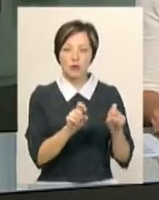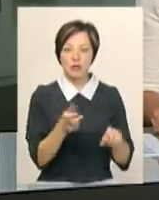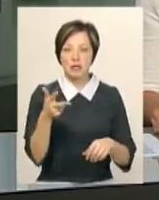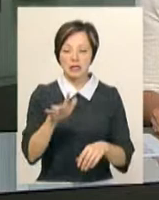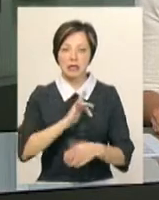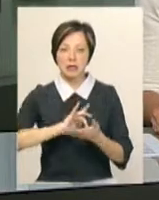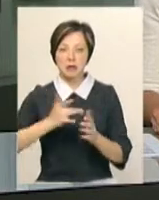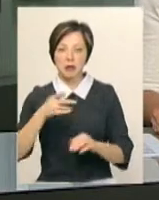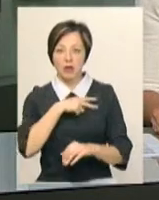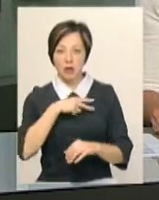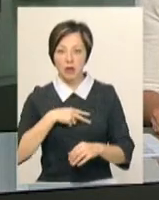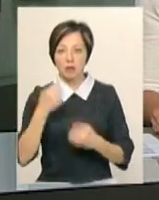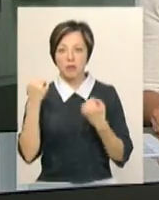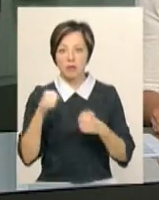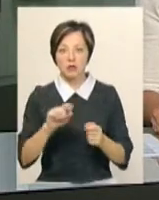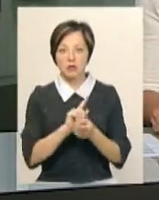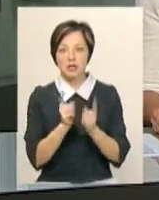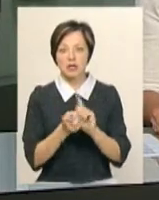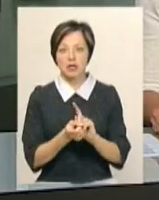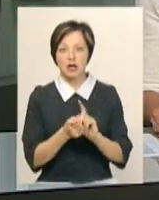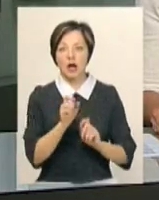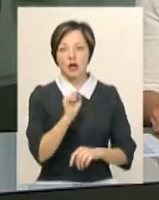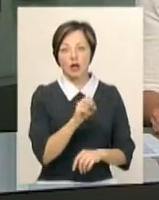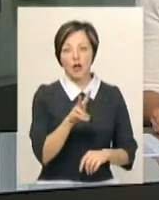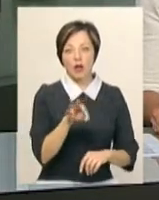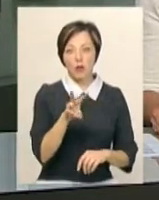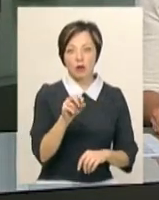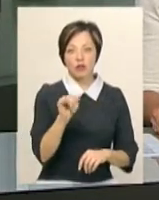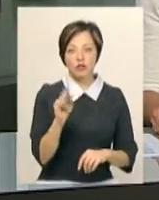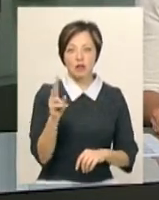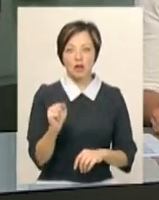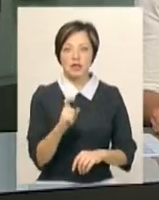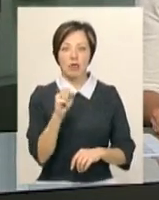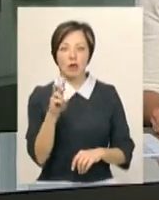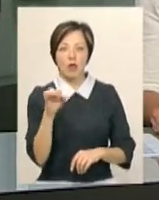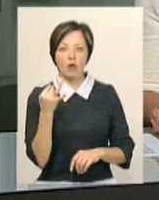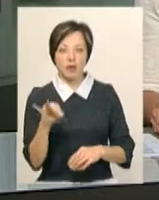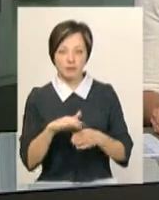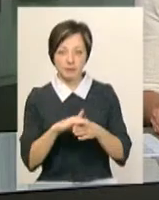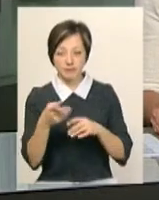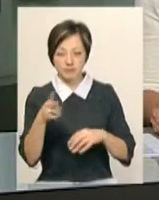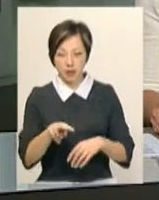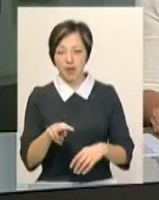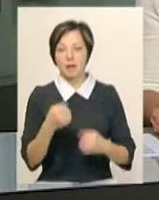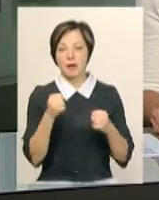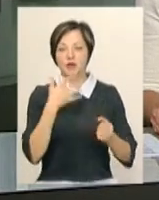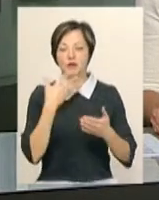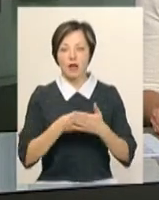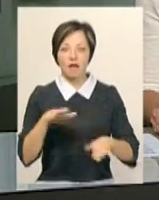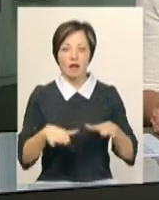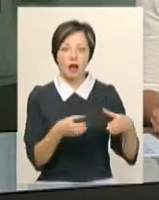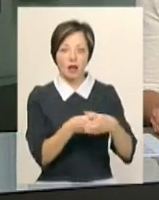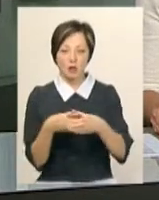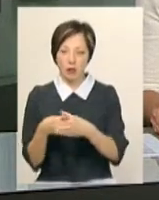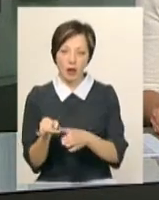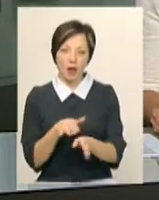3 срібні нагороди. Переможцями стали і Ангеліна Ломачинська та Ярослав Заболотний. Вони стали переможцями не лише в своїх вагових